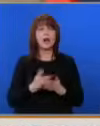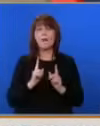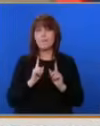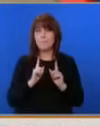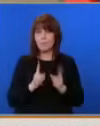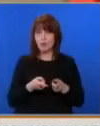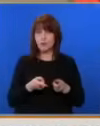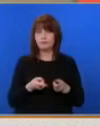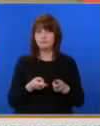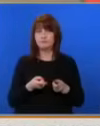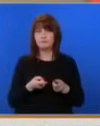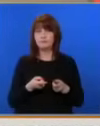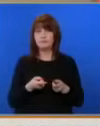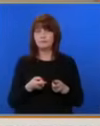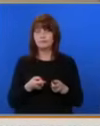може да